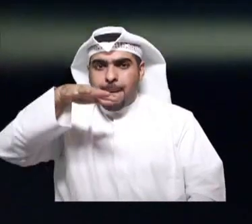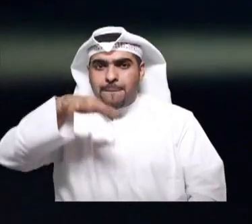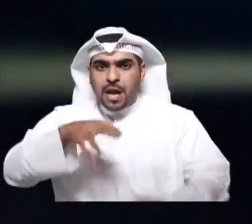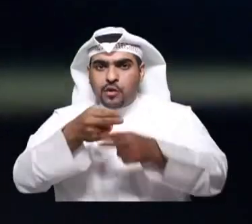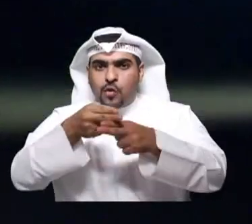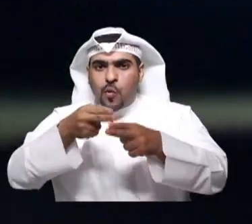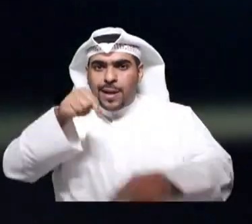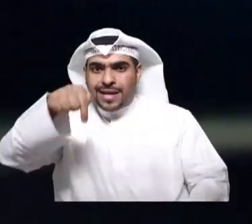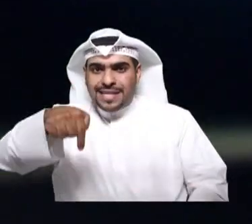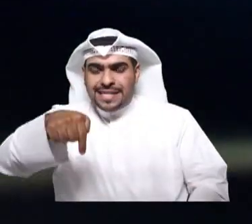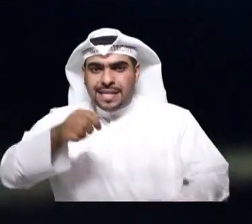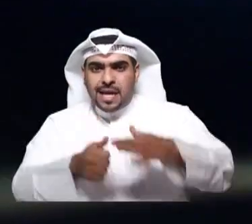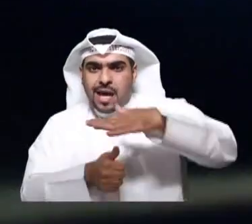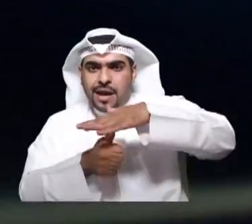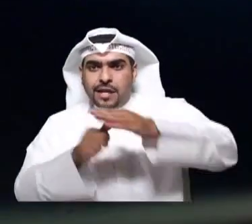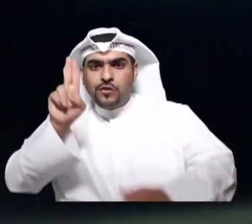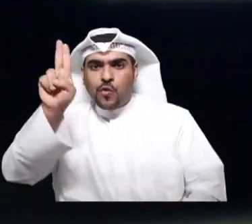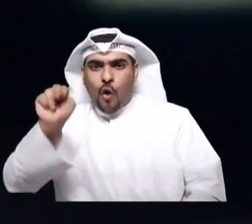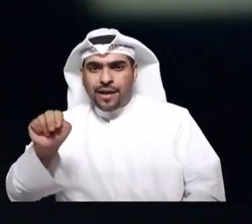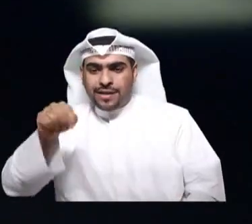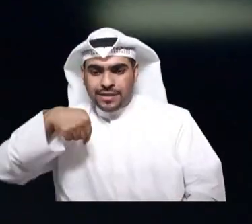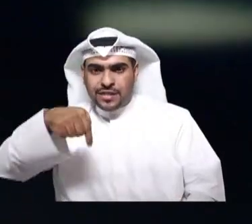الكويت لرئاسة مجلس الأمن للشهر الجاري.